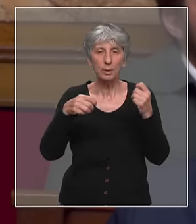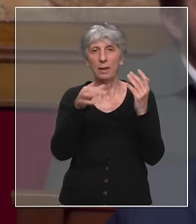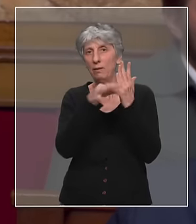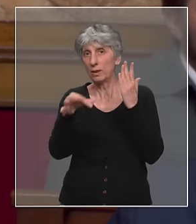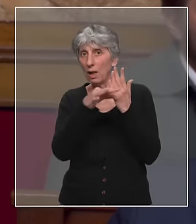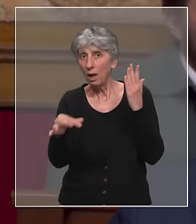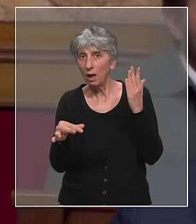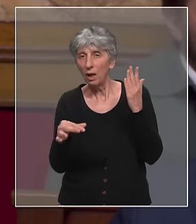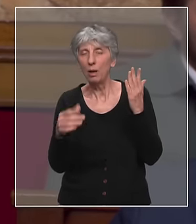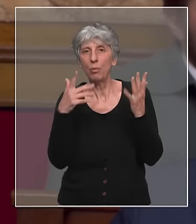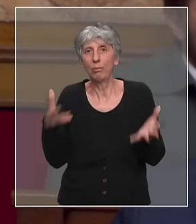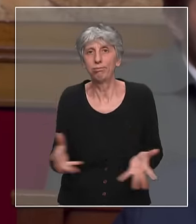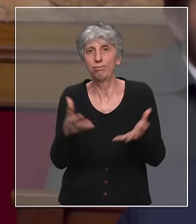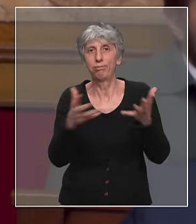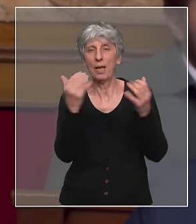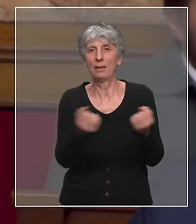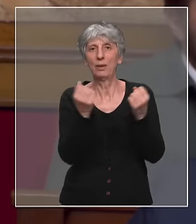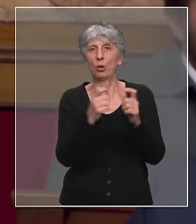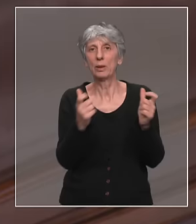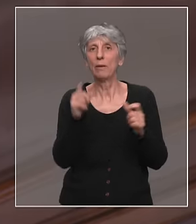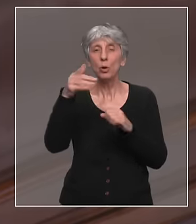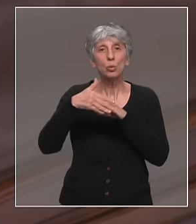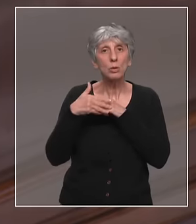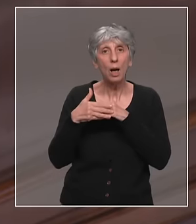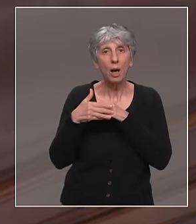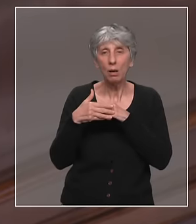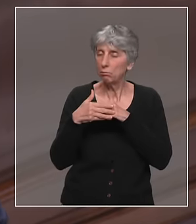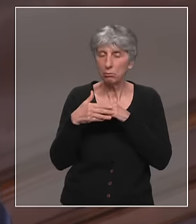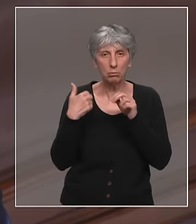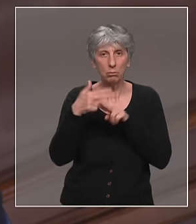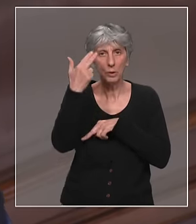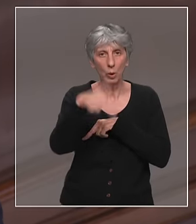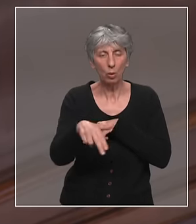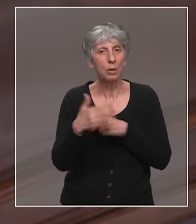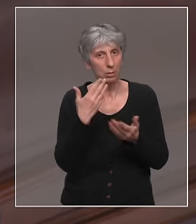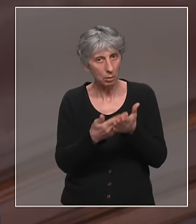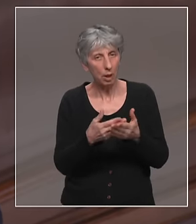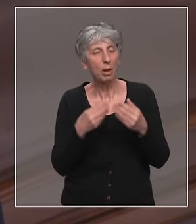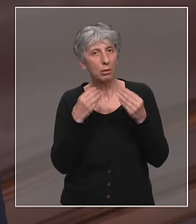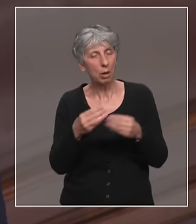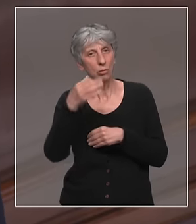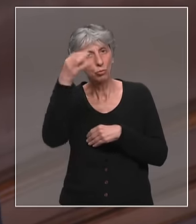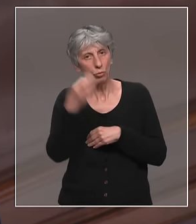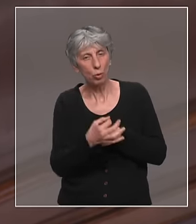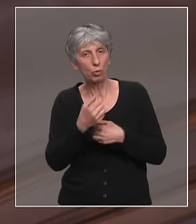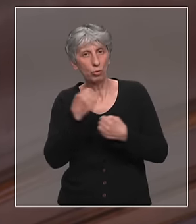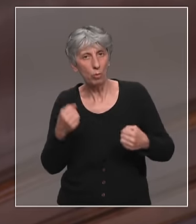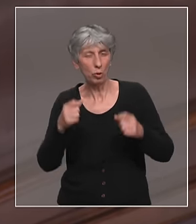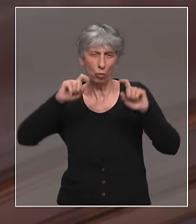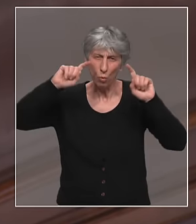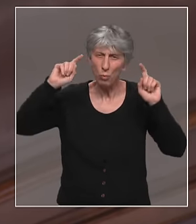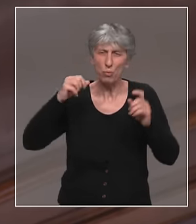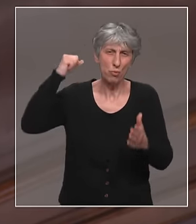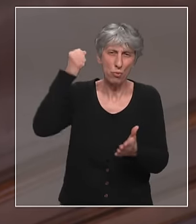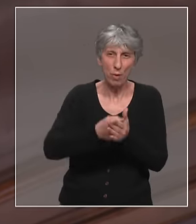favoriser l'activité de nos entreprises. Est-ce que vous avez soutenu cette politique? La réponse est non. Pourtant, c'est ce qui permet d'avoir le taux de chômage le plus bas depuis 40 ans et